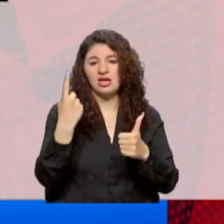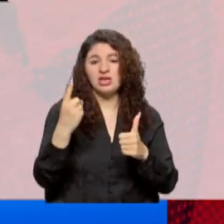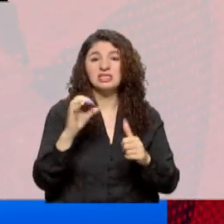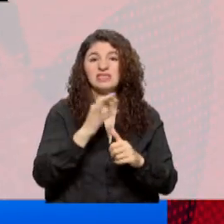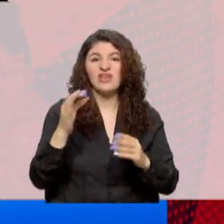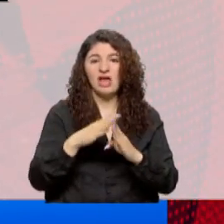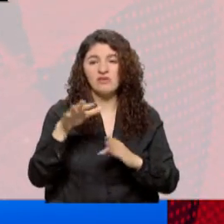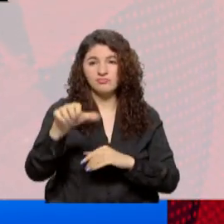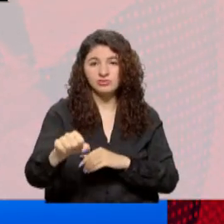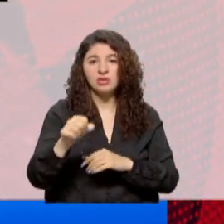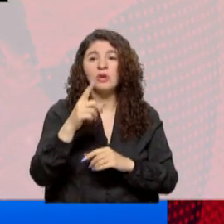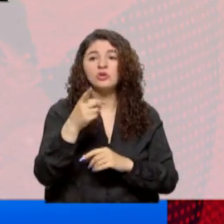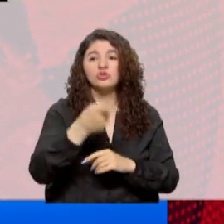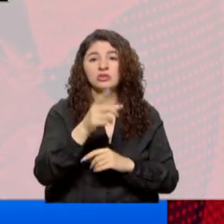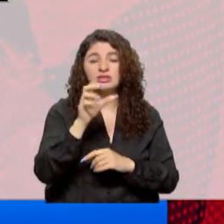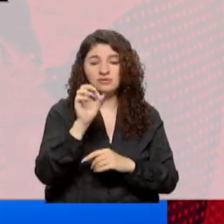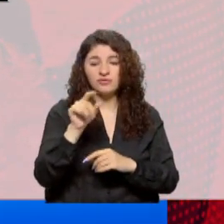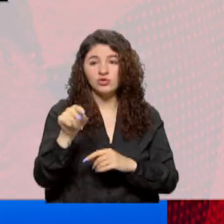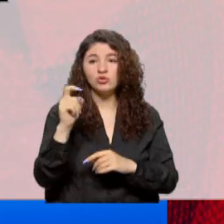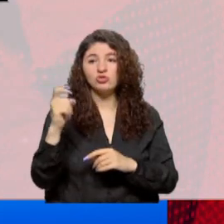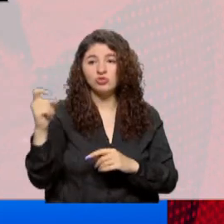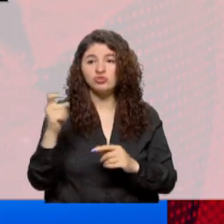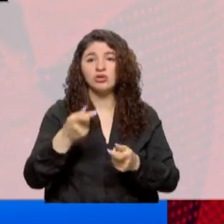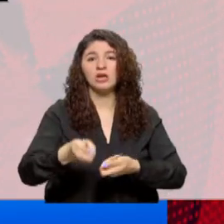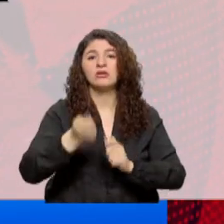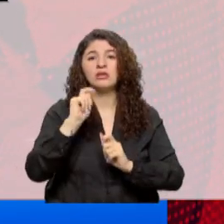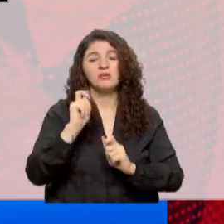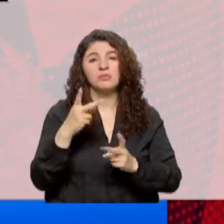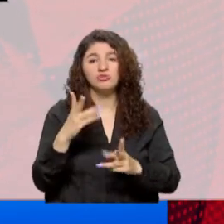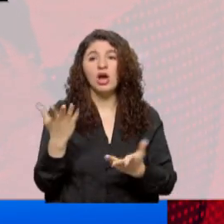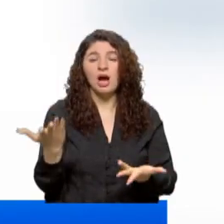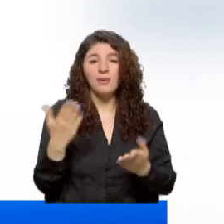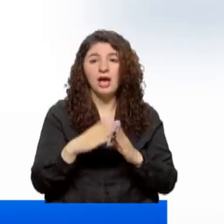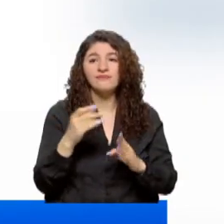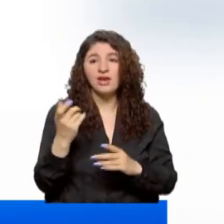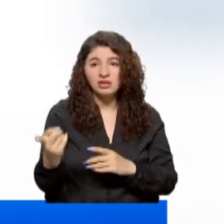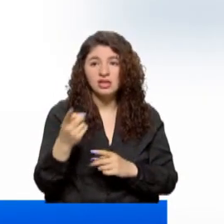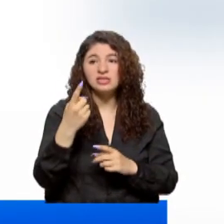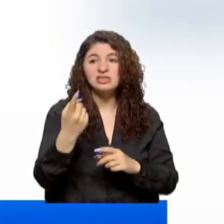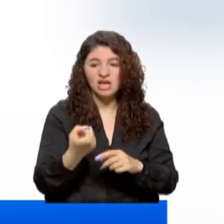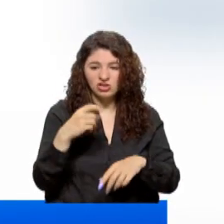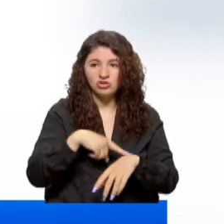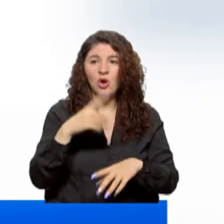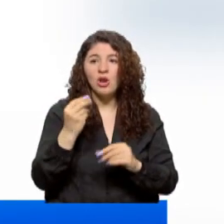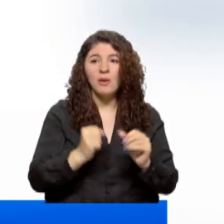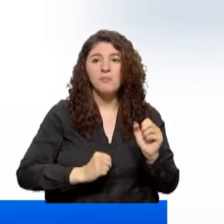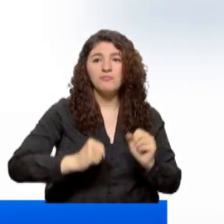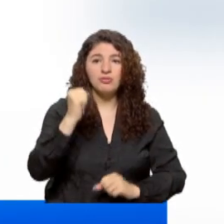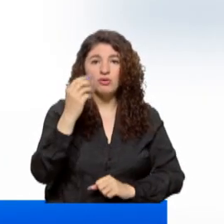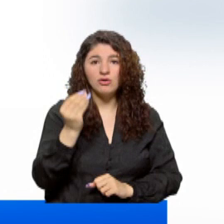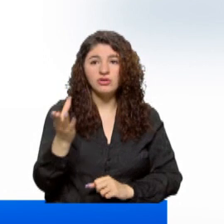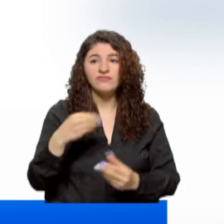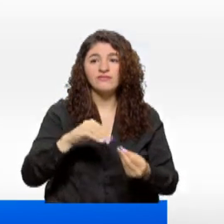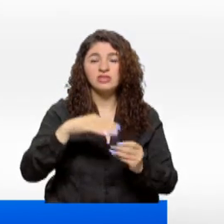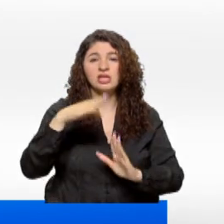olanın bu evi s100d 0,99 faizle kredi çekebilecek ancak ev fiyatları saatler içinde öyle bir fırladı ki